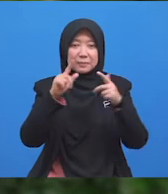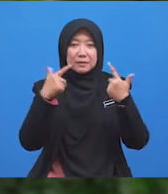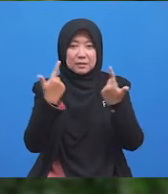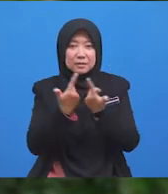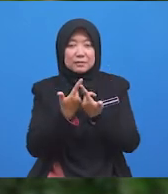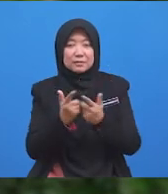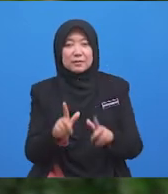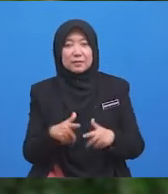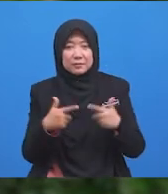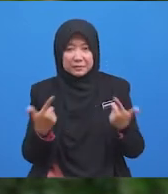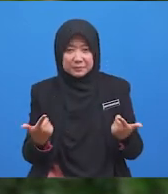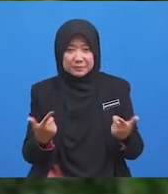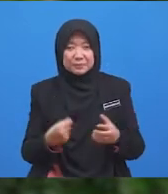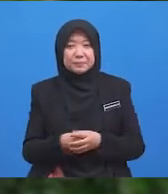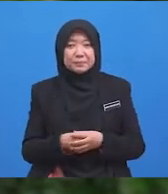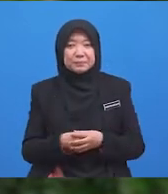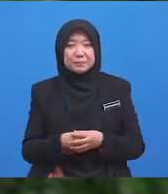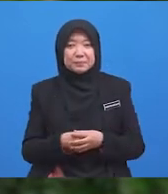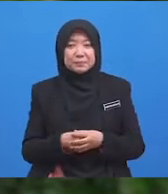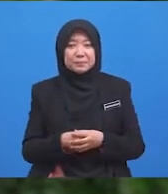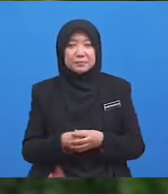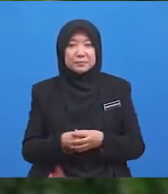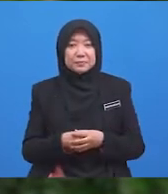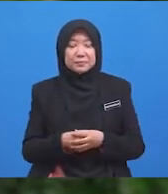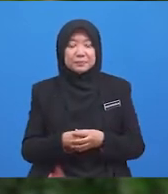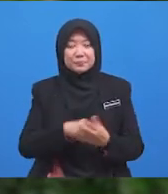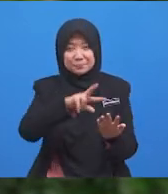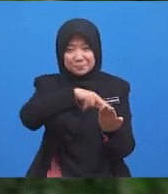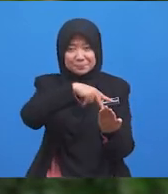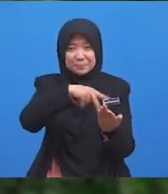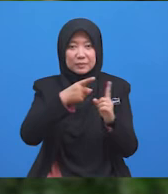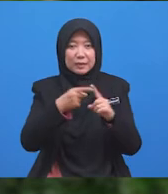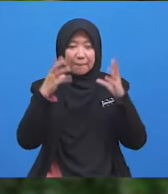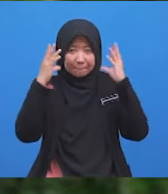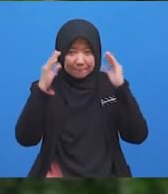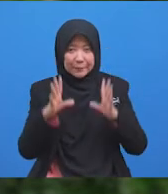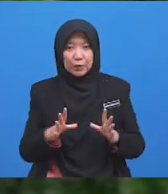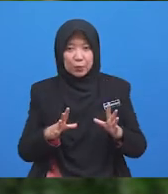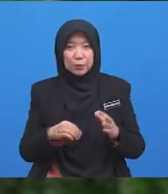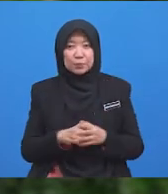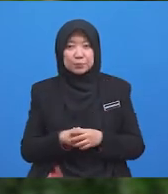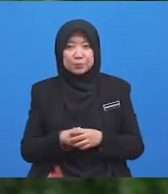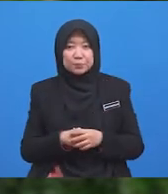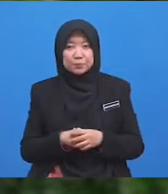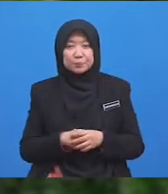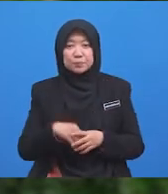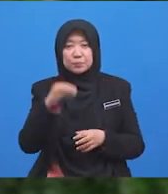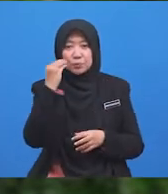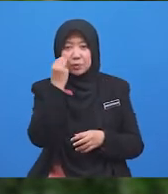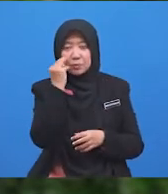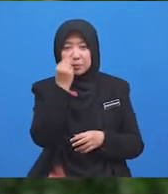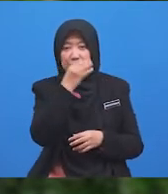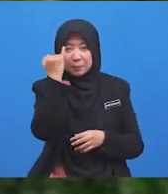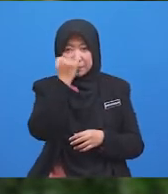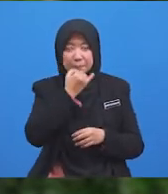seterusnya sebelum rukan diri Sri melas rangkap pantun daripada Cikgu bunga mawar